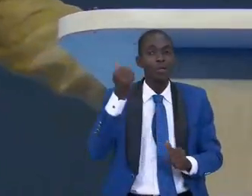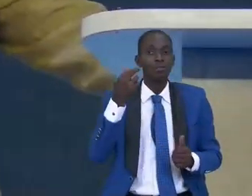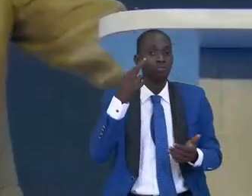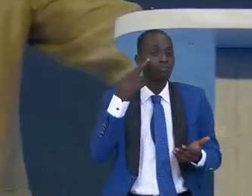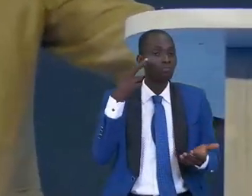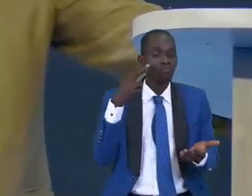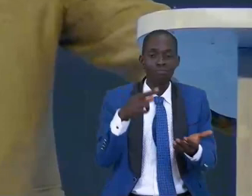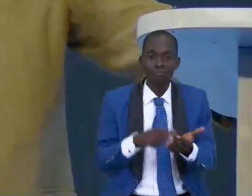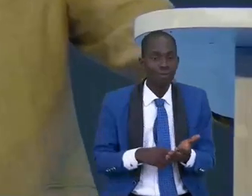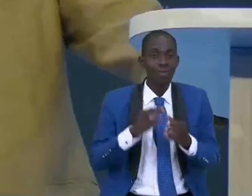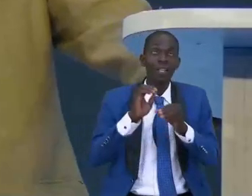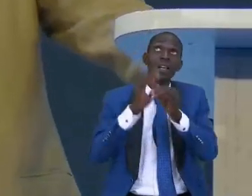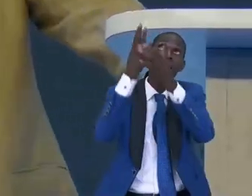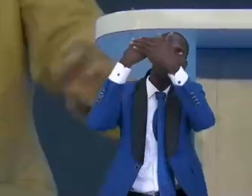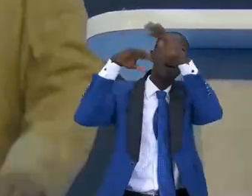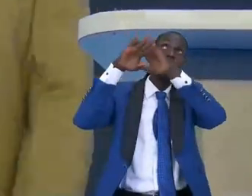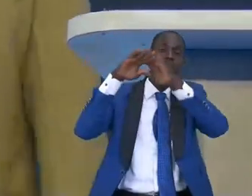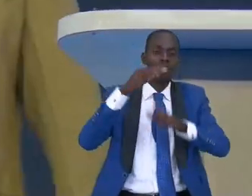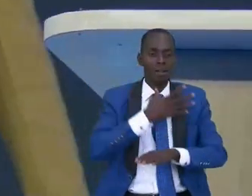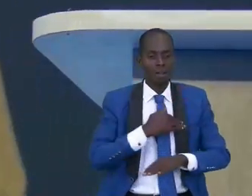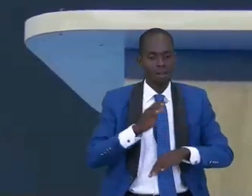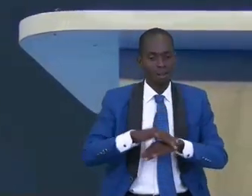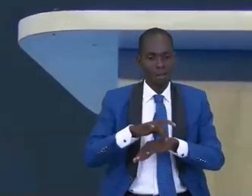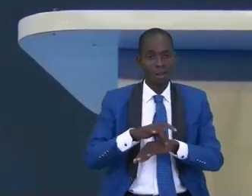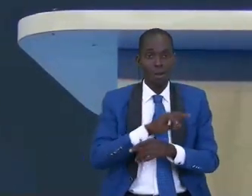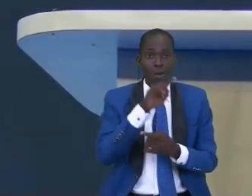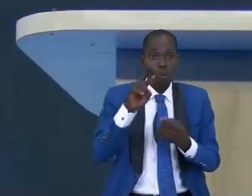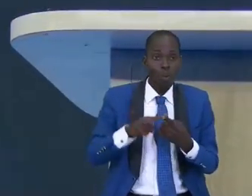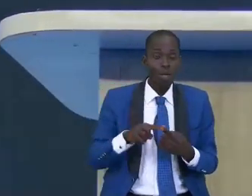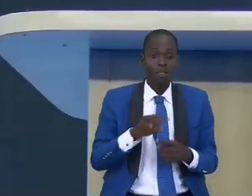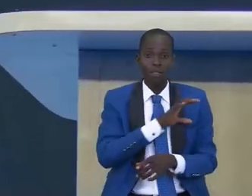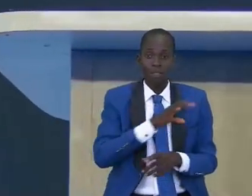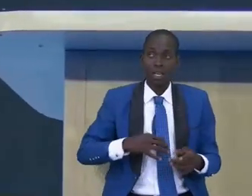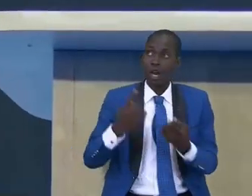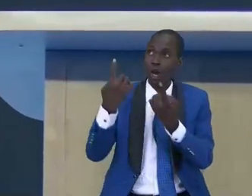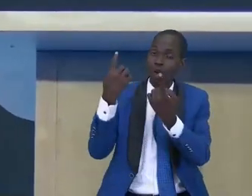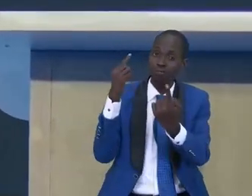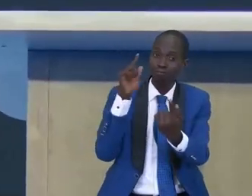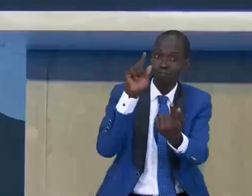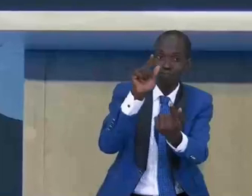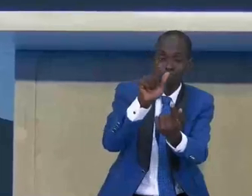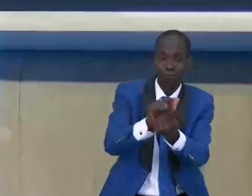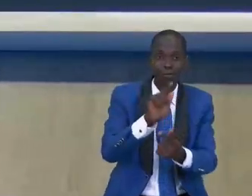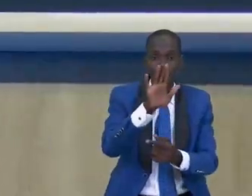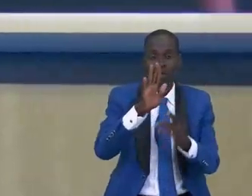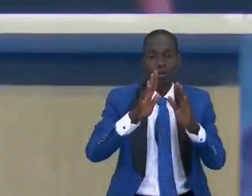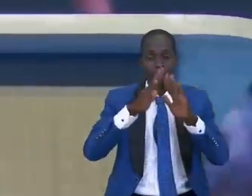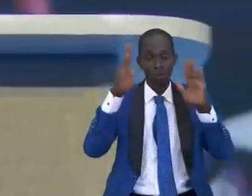réputé, reconnu au ciel et sur la terre, quand il vient taper à ta